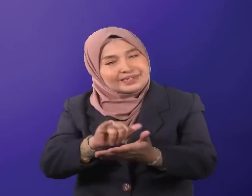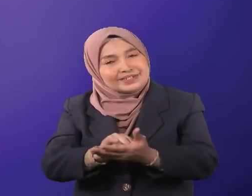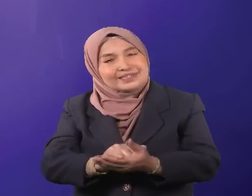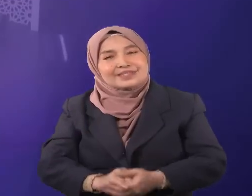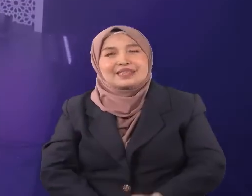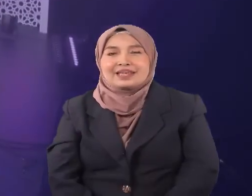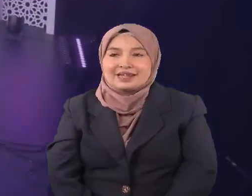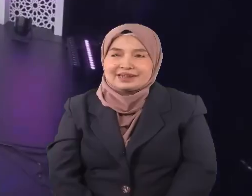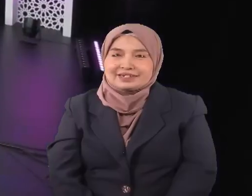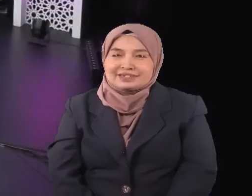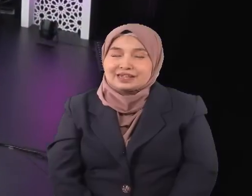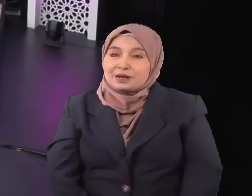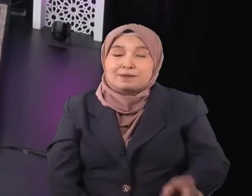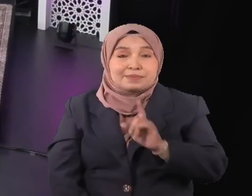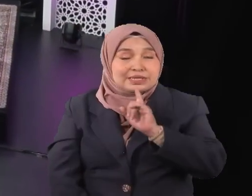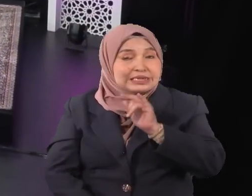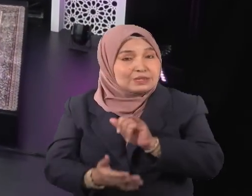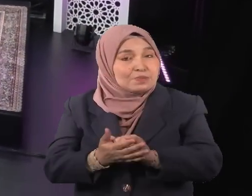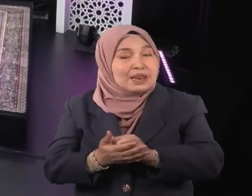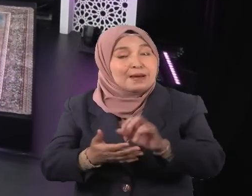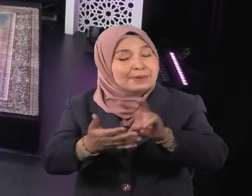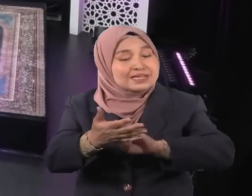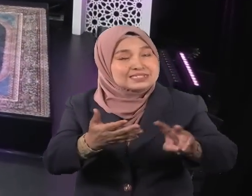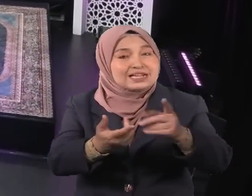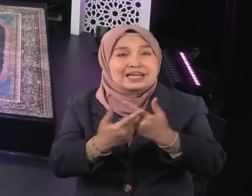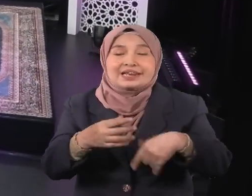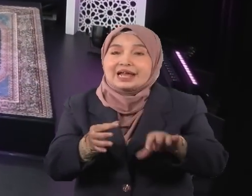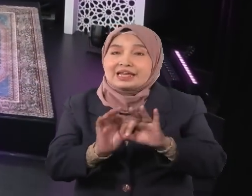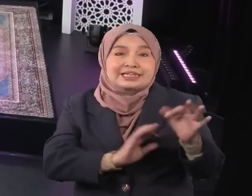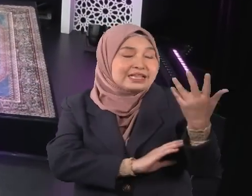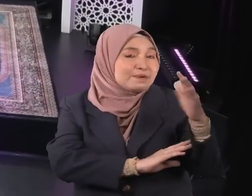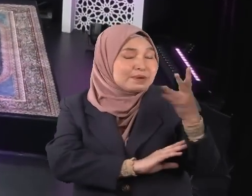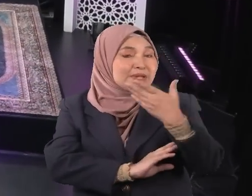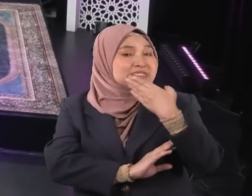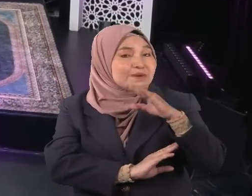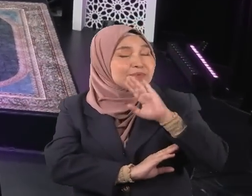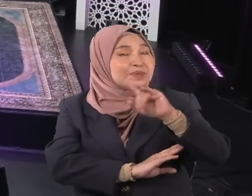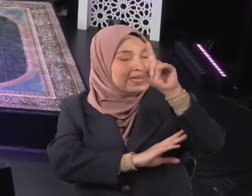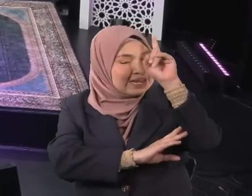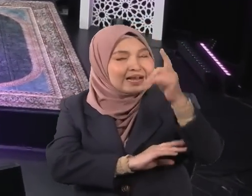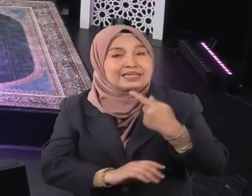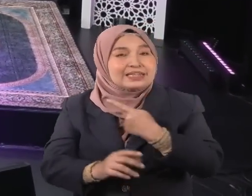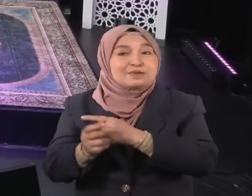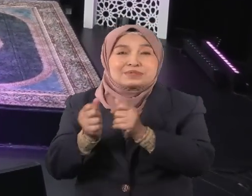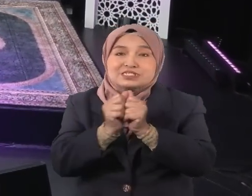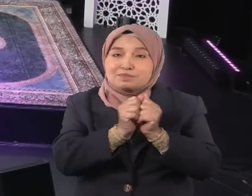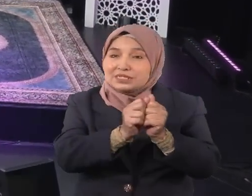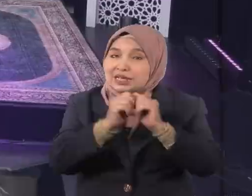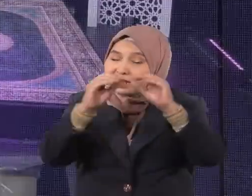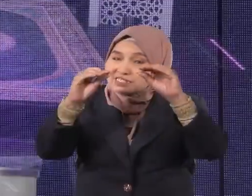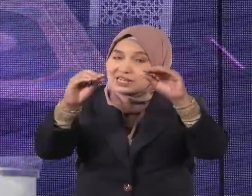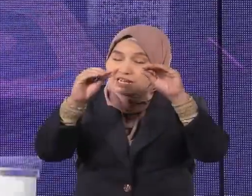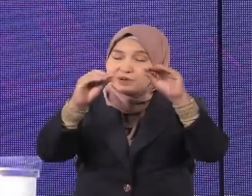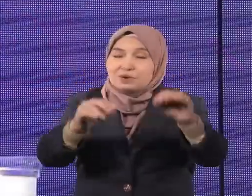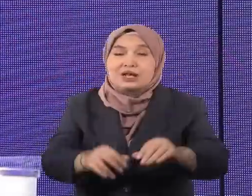العظيم. Astagfirullahaladzim, itulah bacaan daripada ayat yang ke-15. Alhamdulillah, terima kasih Ustaz ya. Kita sama-sama diajarkan Allah